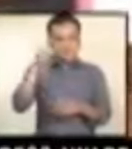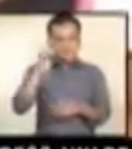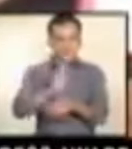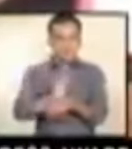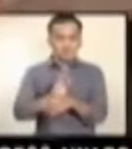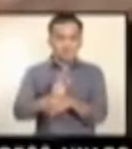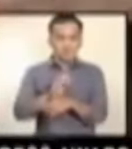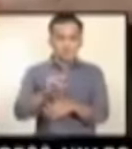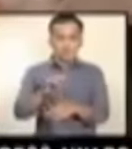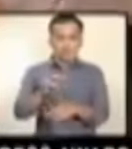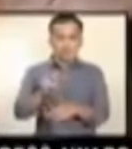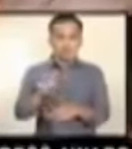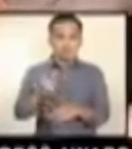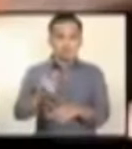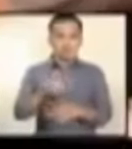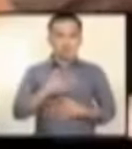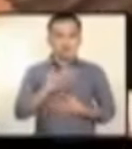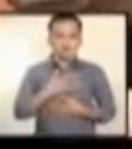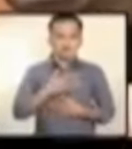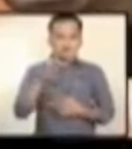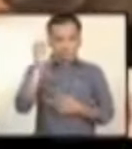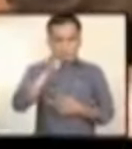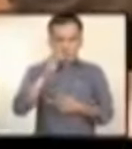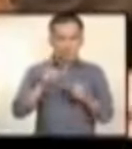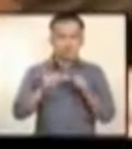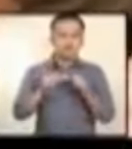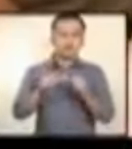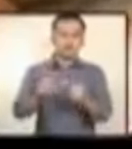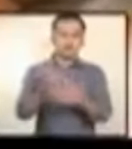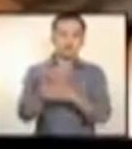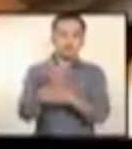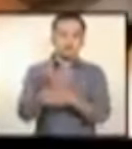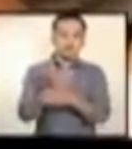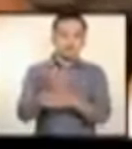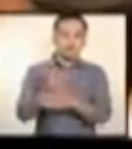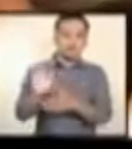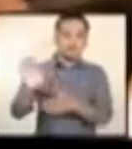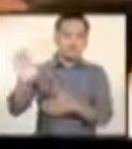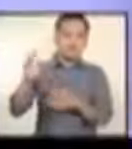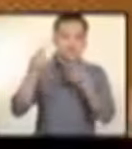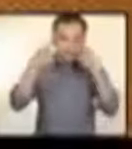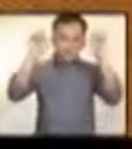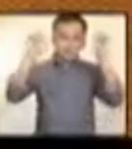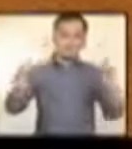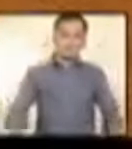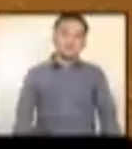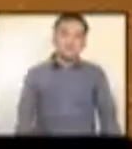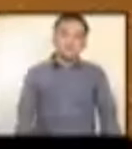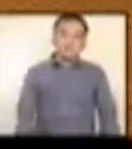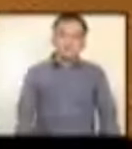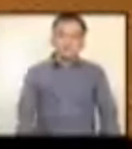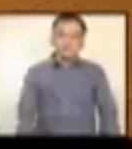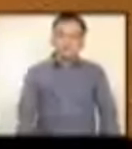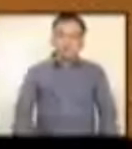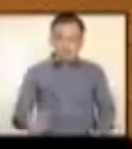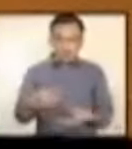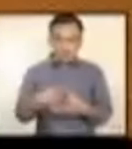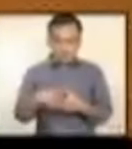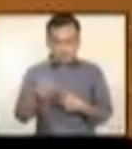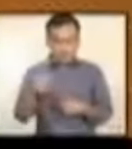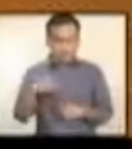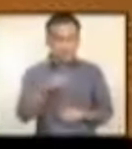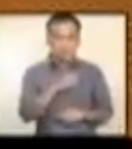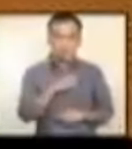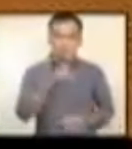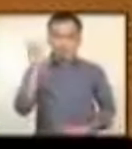pelikulang Kinatay. Happy naman daw siya sa mga Pinoy na patuloy na nakikishare sa kanilang tagumpay. Yung paglabas namin, yung mga